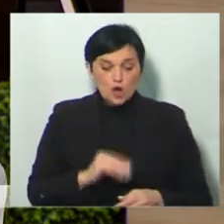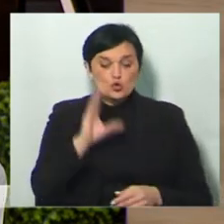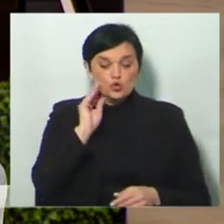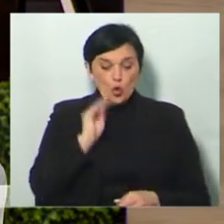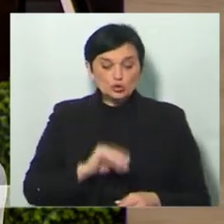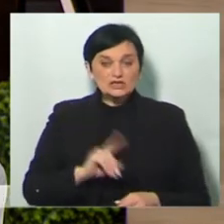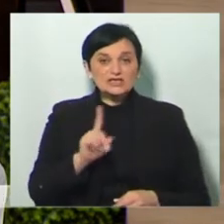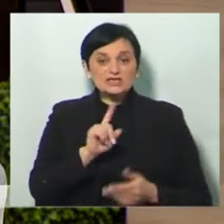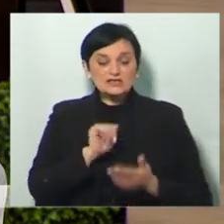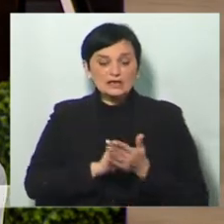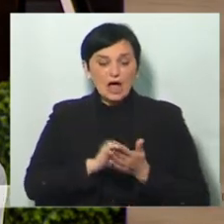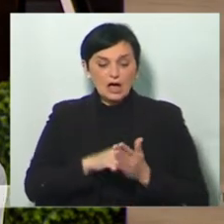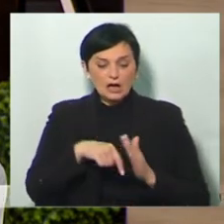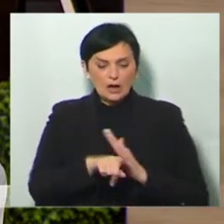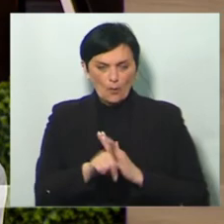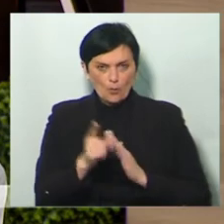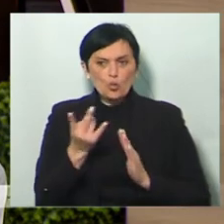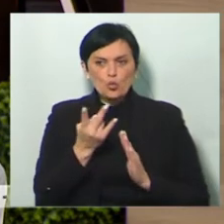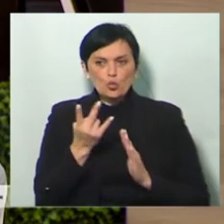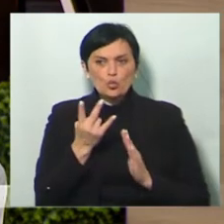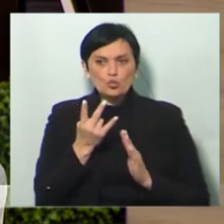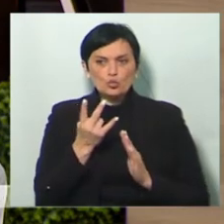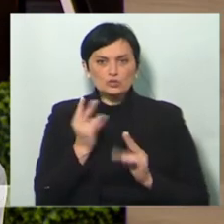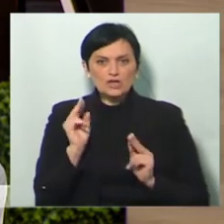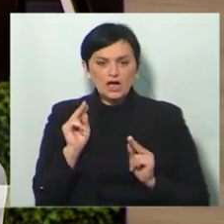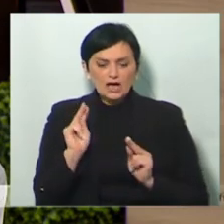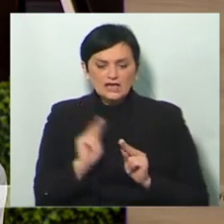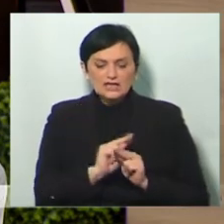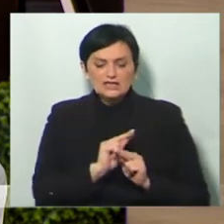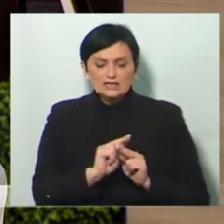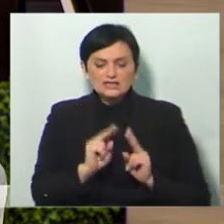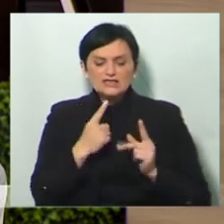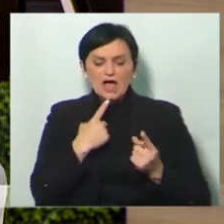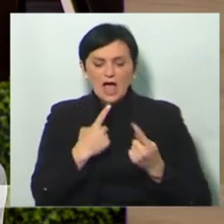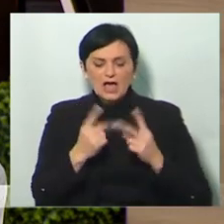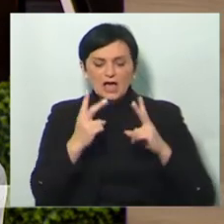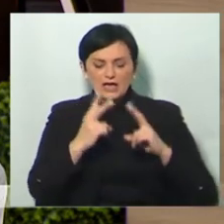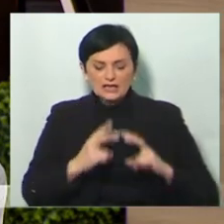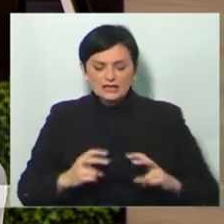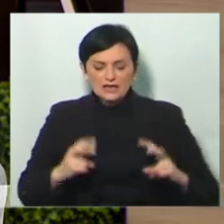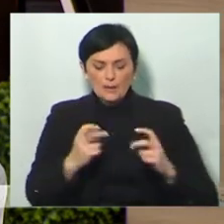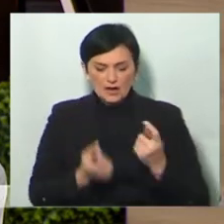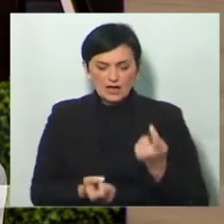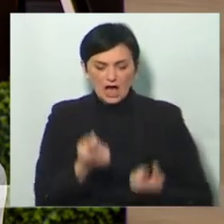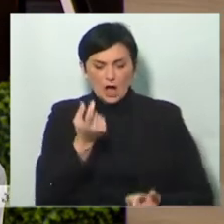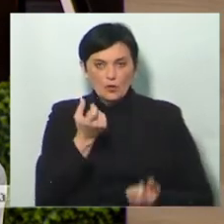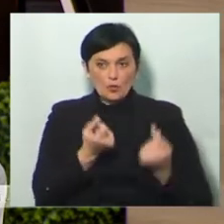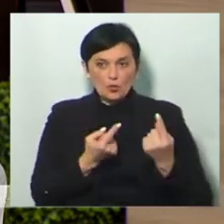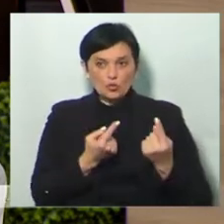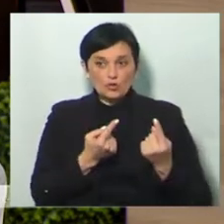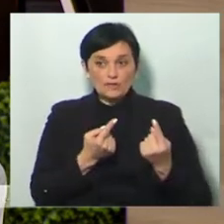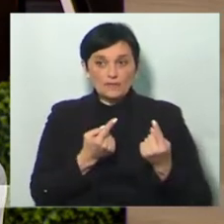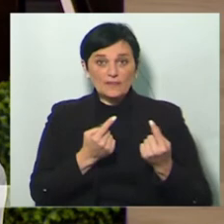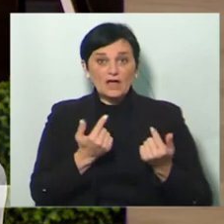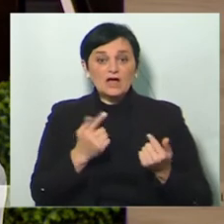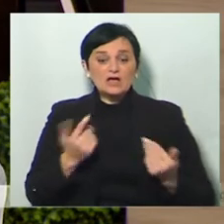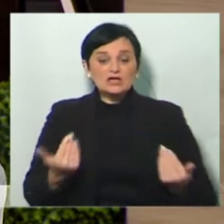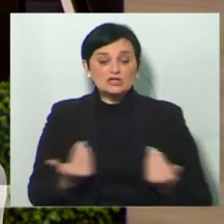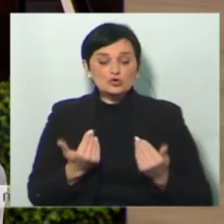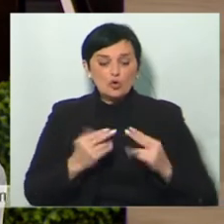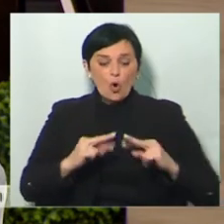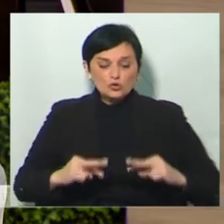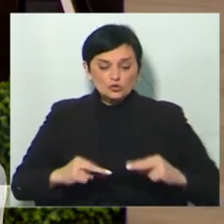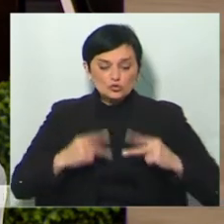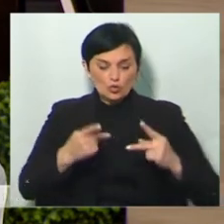რის გამო, ეს ყველაფერი უნდა მაინც თერაპიაში გამოვლინდეს, და თავიდან გადაიწყო ვროს ადამიანმა,